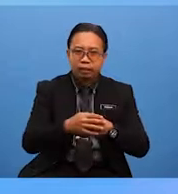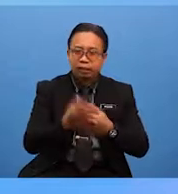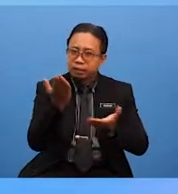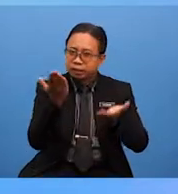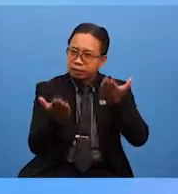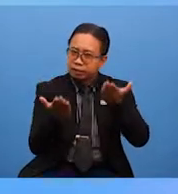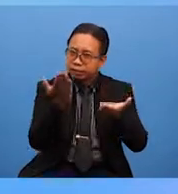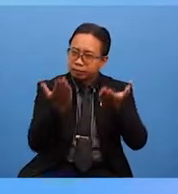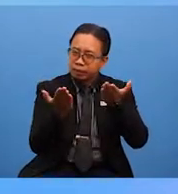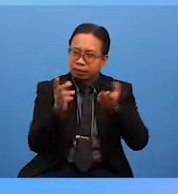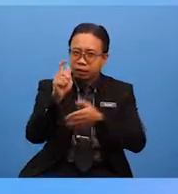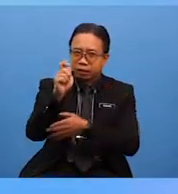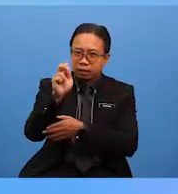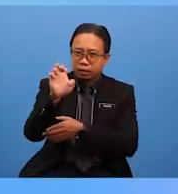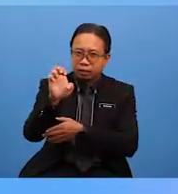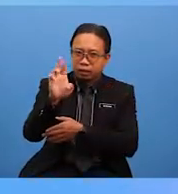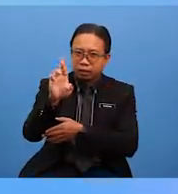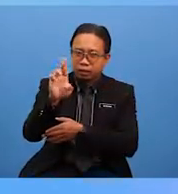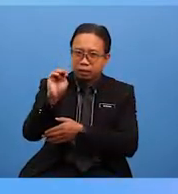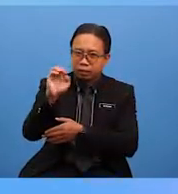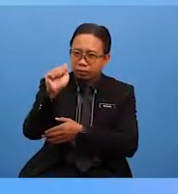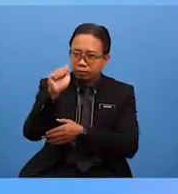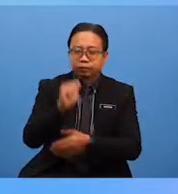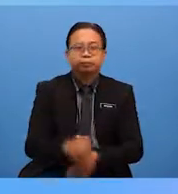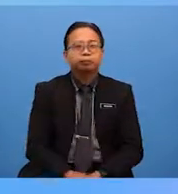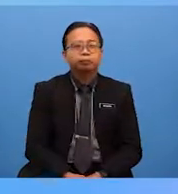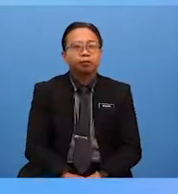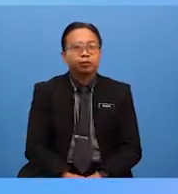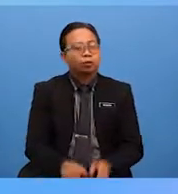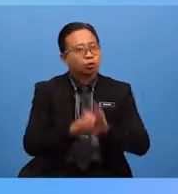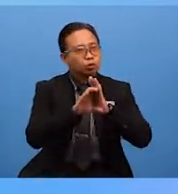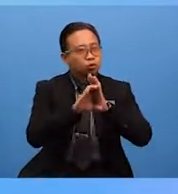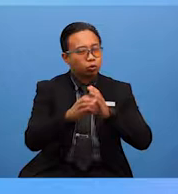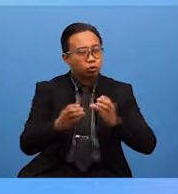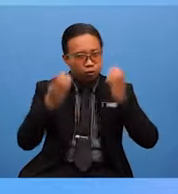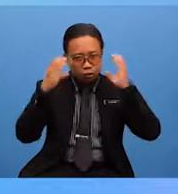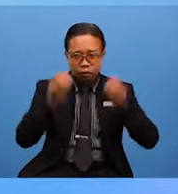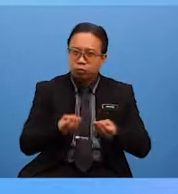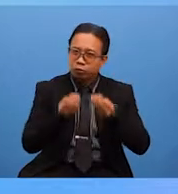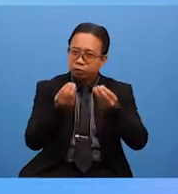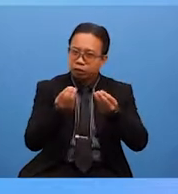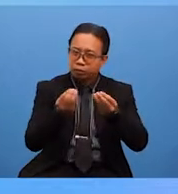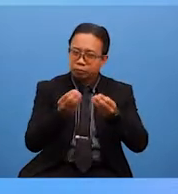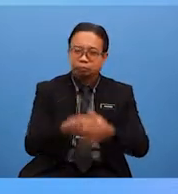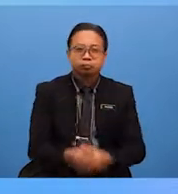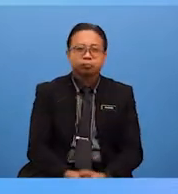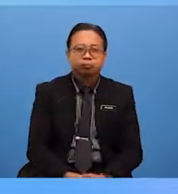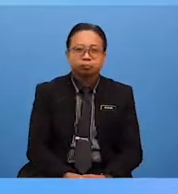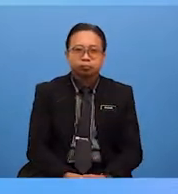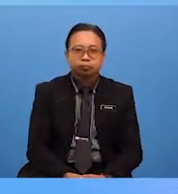keseimbangan termal sebagai contoh Cikgu berikan situasi ini